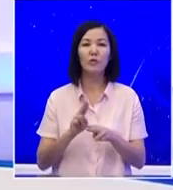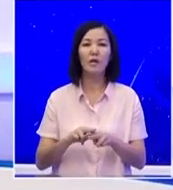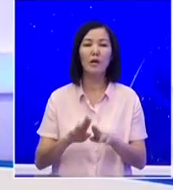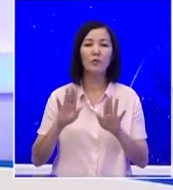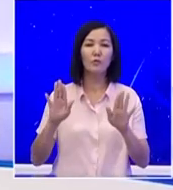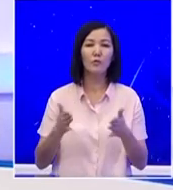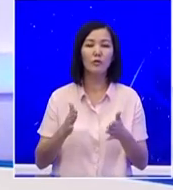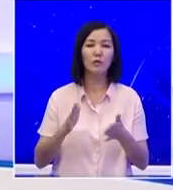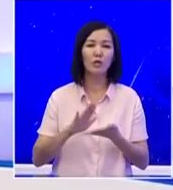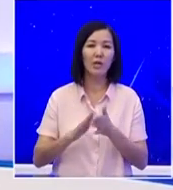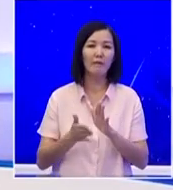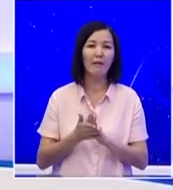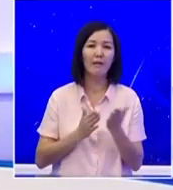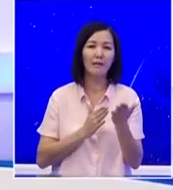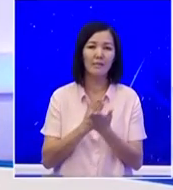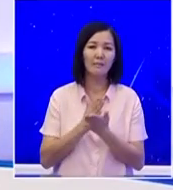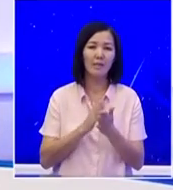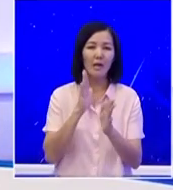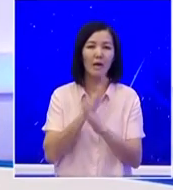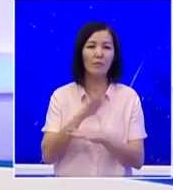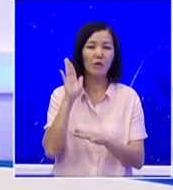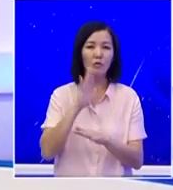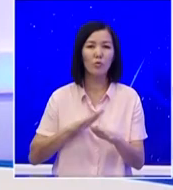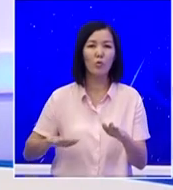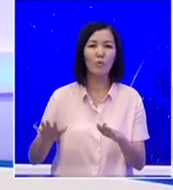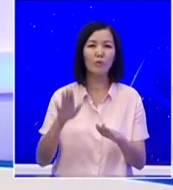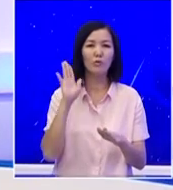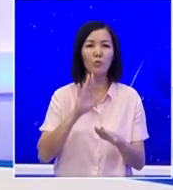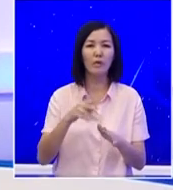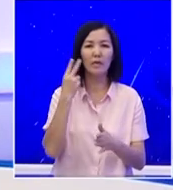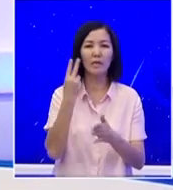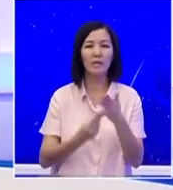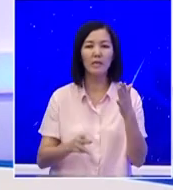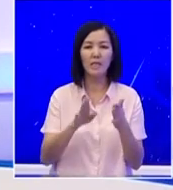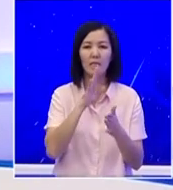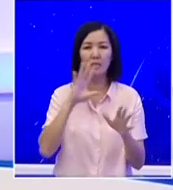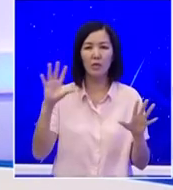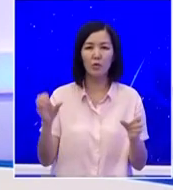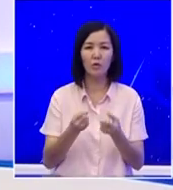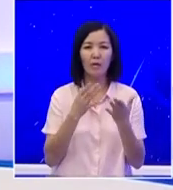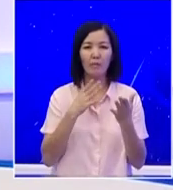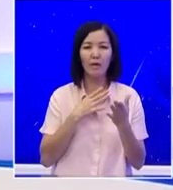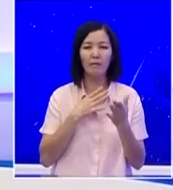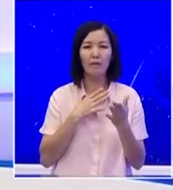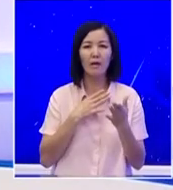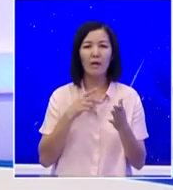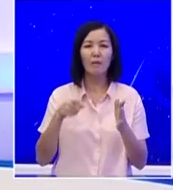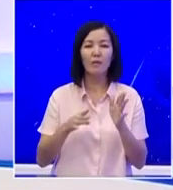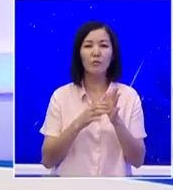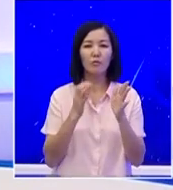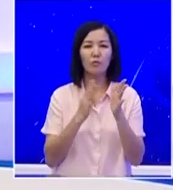Сондай-ақ төтенше жағдайлар департаменті қызметкерлері Қапшағай су қоймасынан суға кеткен бойжеткенді құтқарып қалды. Мамандардың